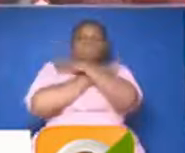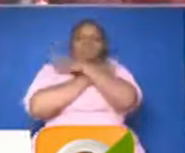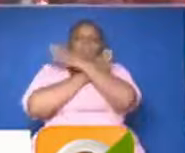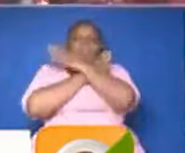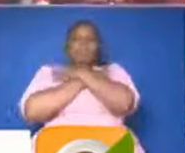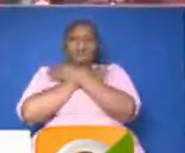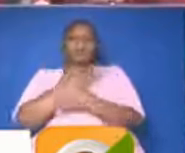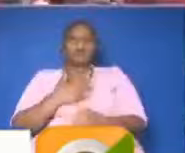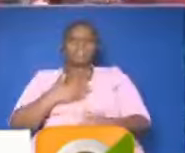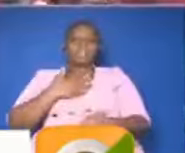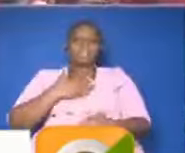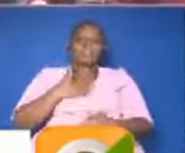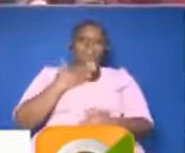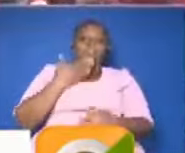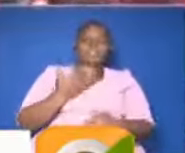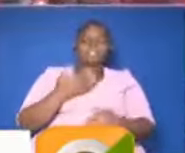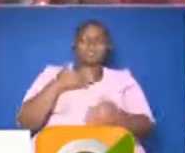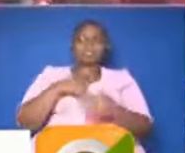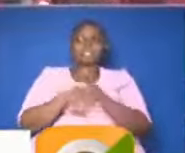katika